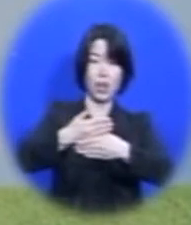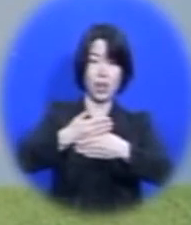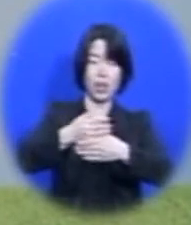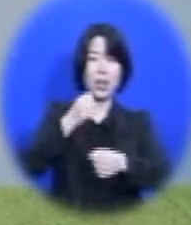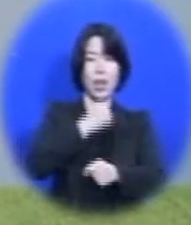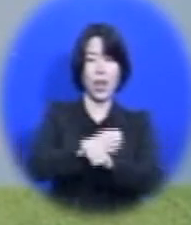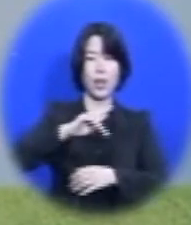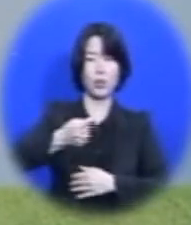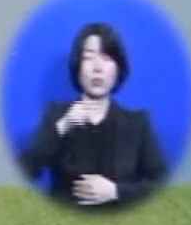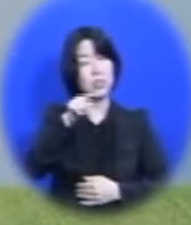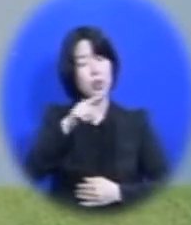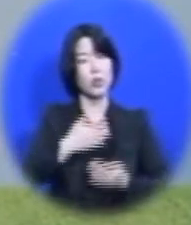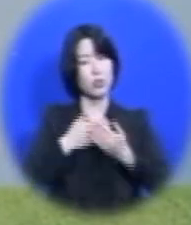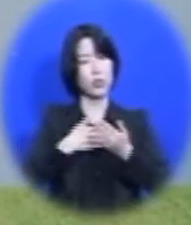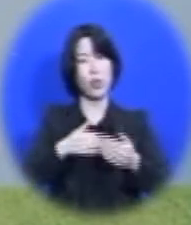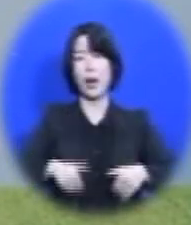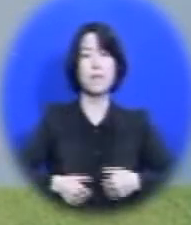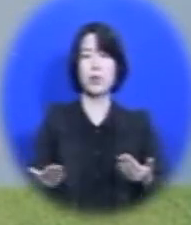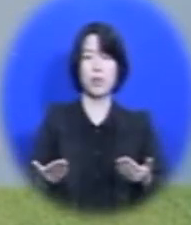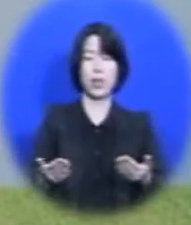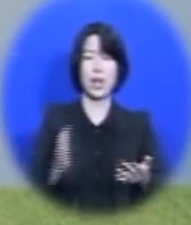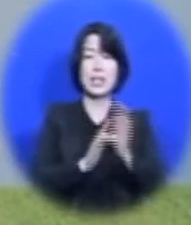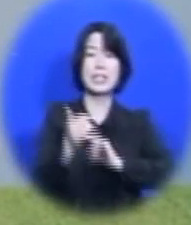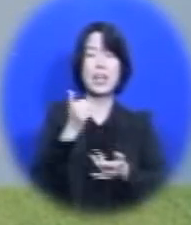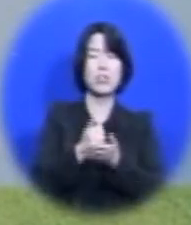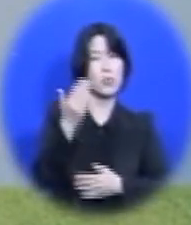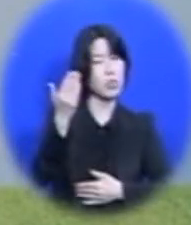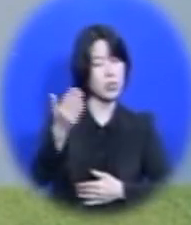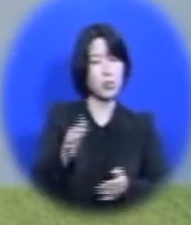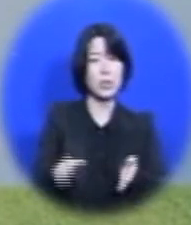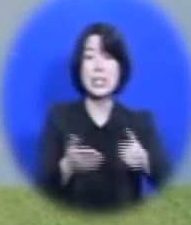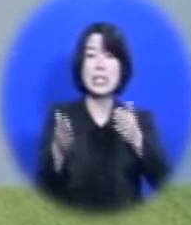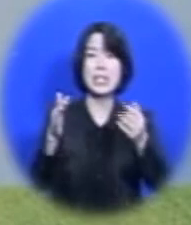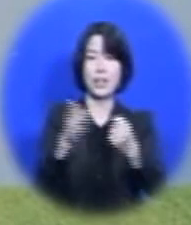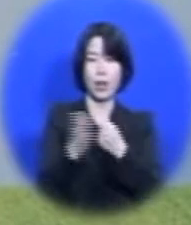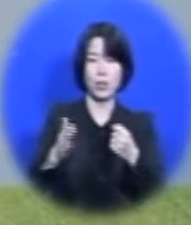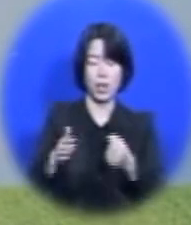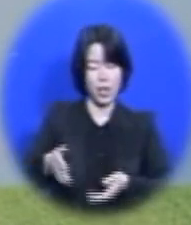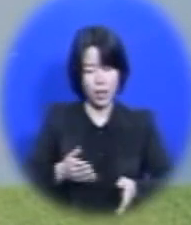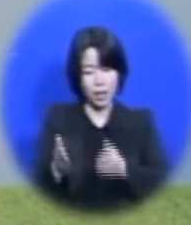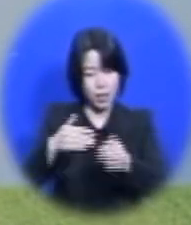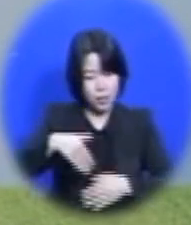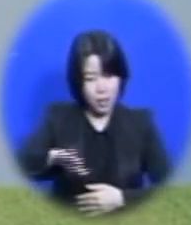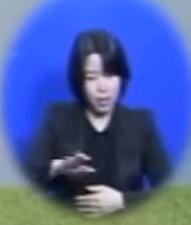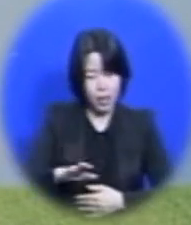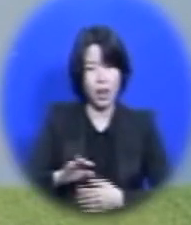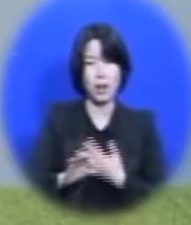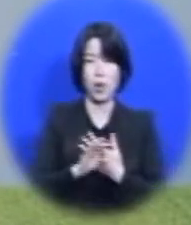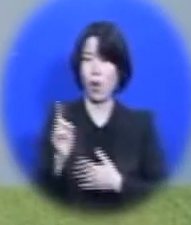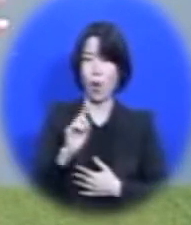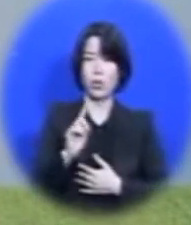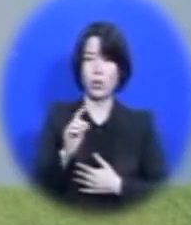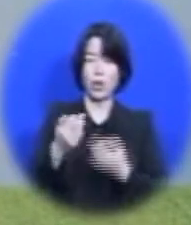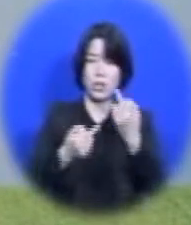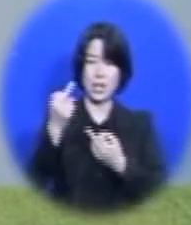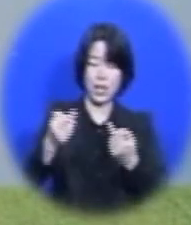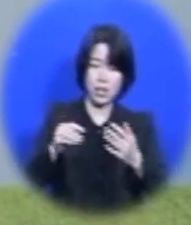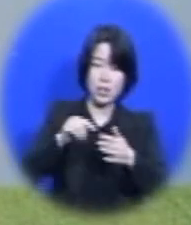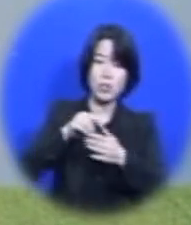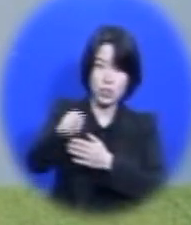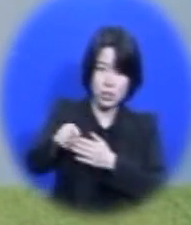그거 두려워할 필요가 없구나. 예수님 그분이 길이시니까 그냥 길 따라가면 어느덧 나는 산을 지나가고